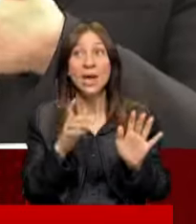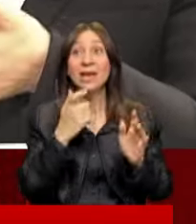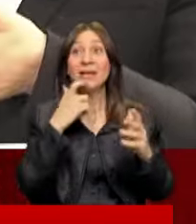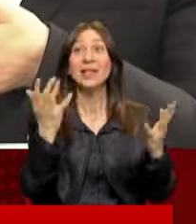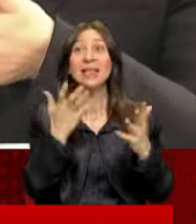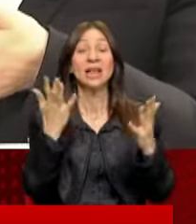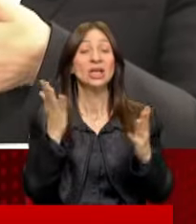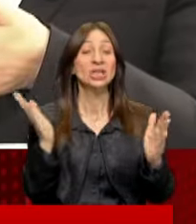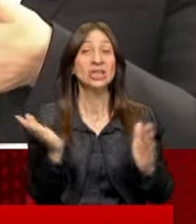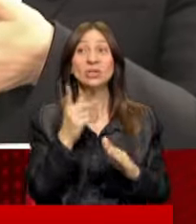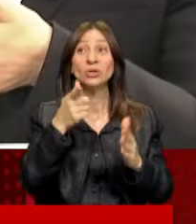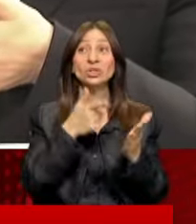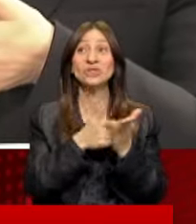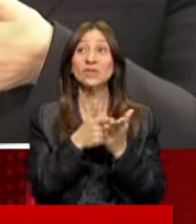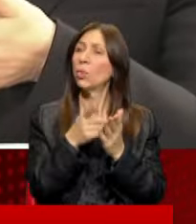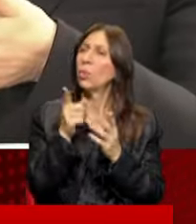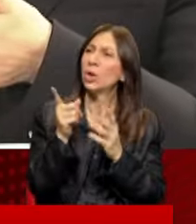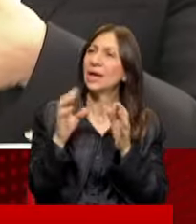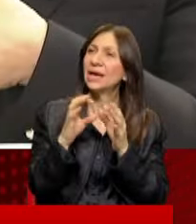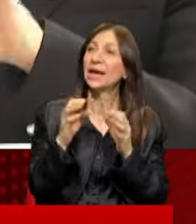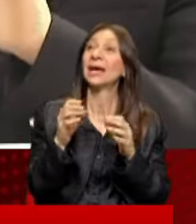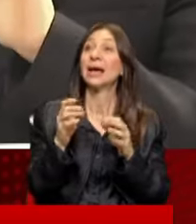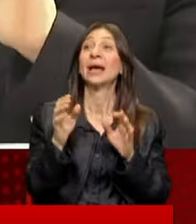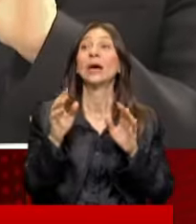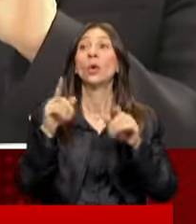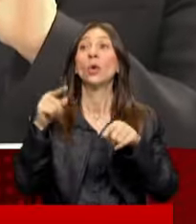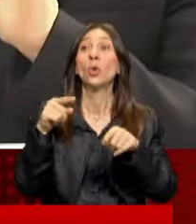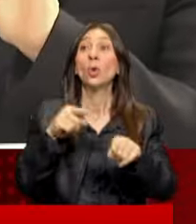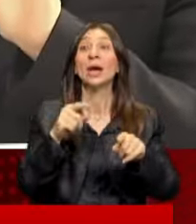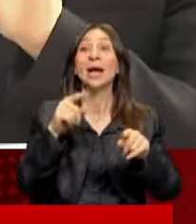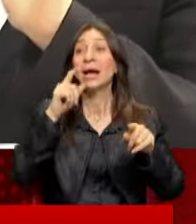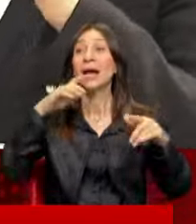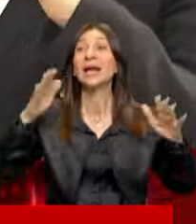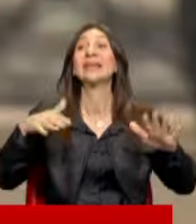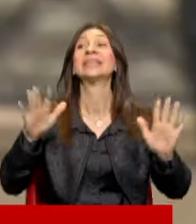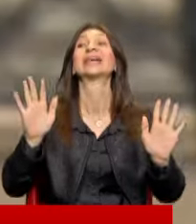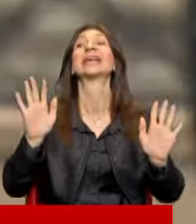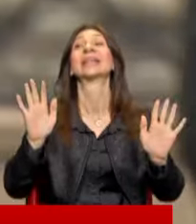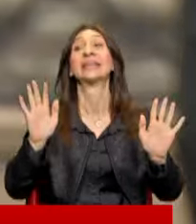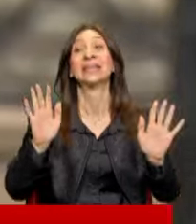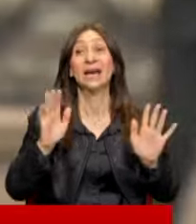yıllarını geçirdiği Rapla çiftliğinde... Onda bir adı var. Kovaladığı karganın değil.